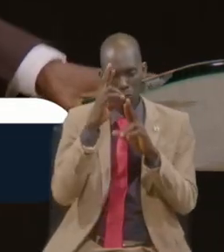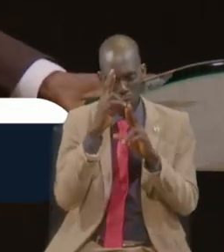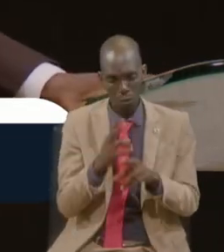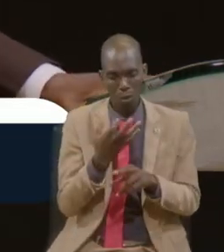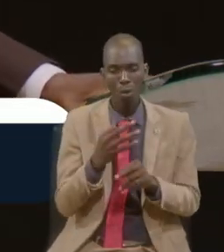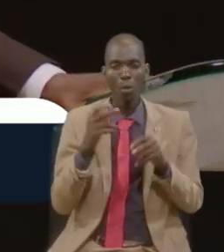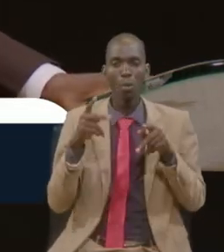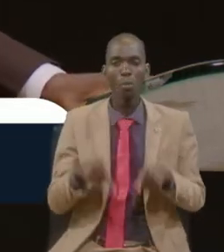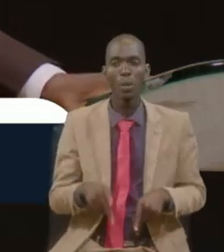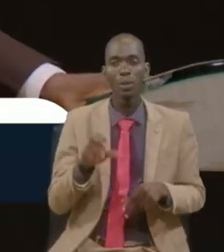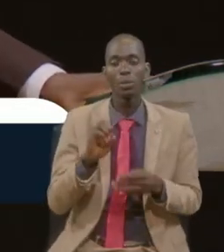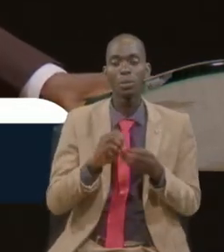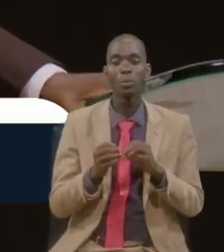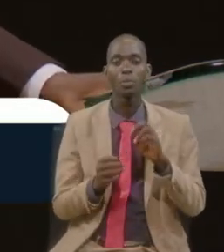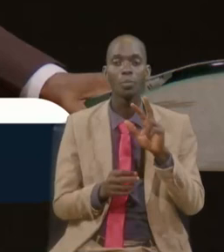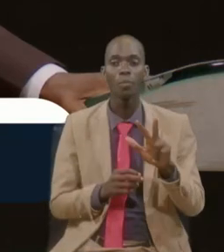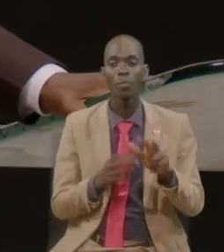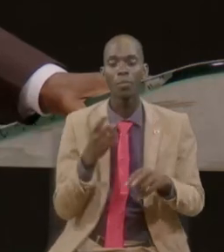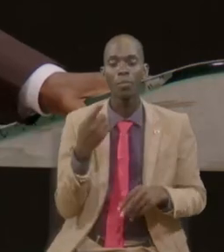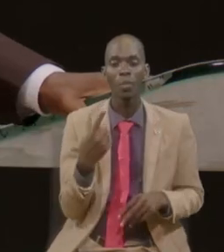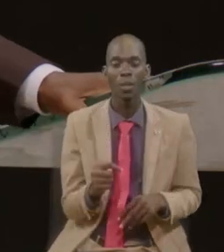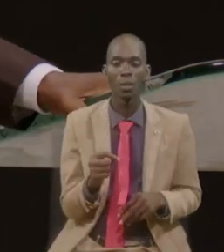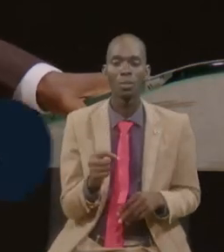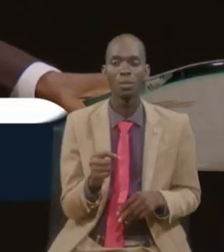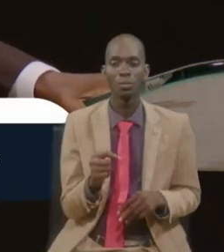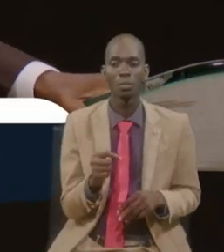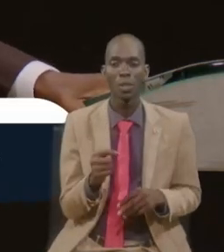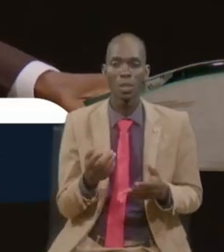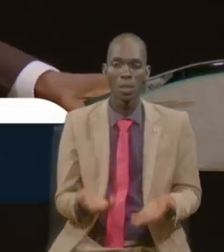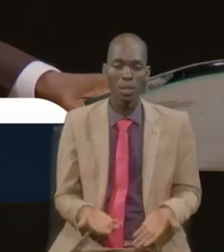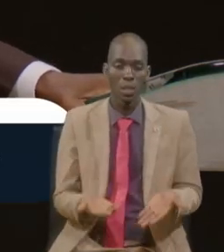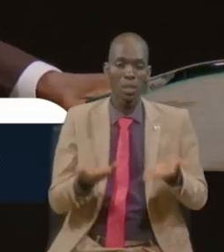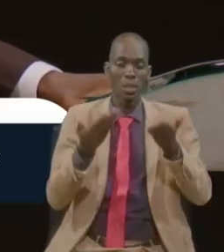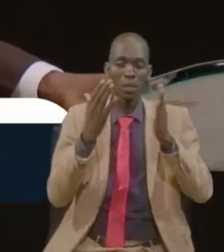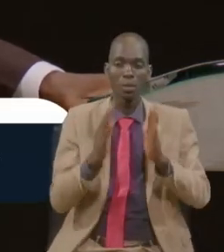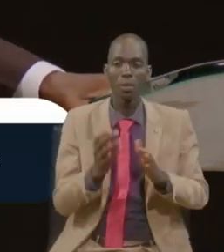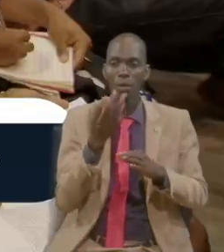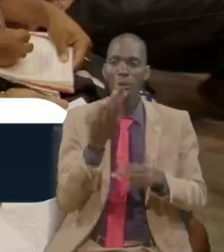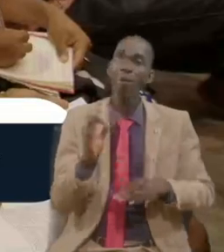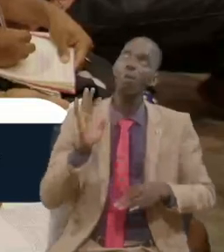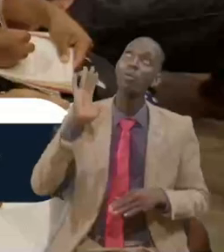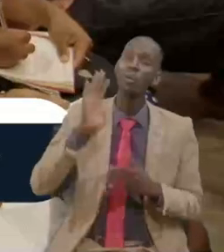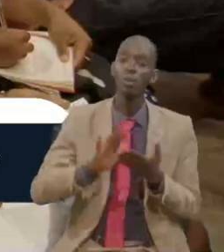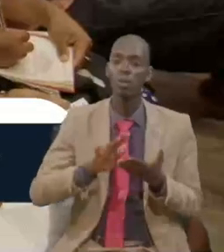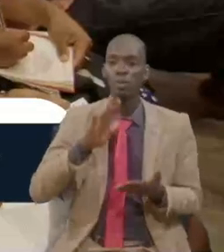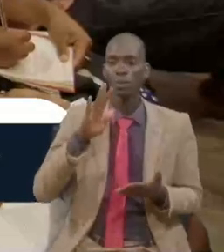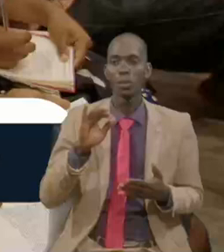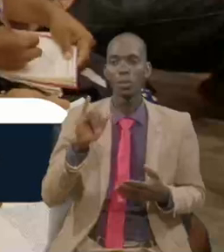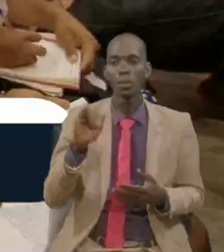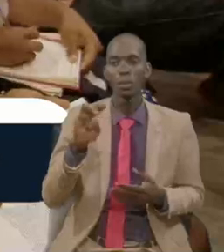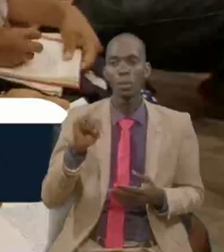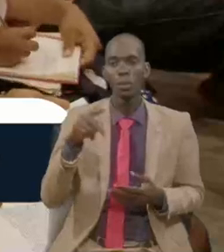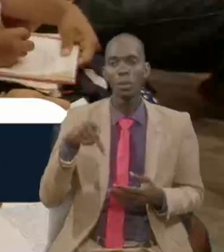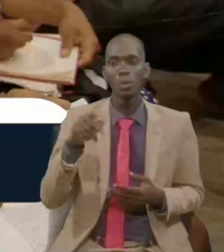acception de personne. 3, les promoteurs de sa gloire,